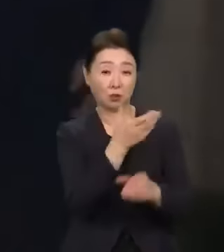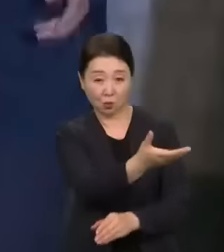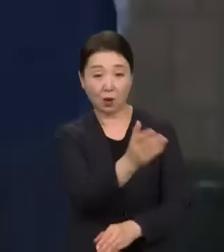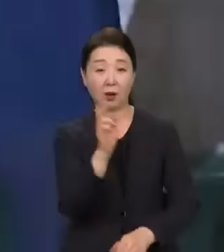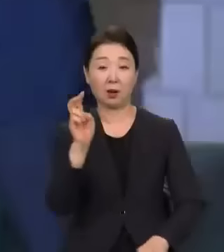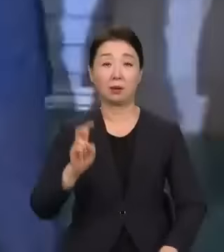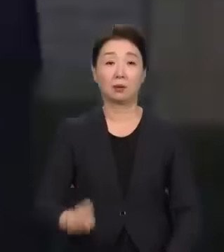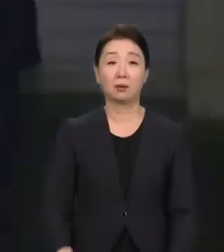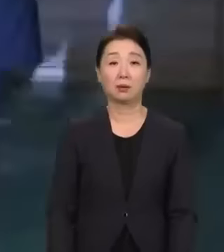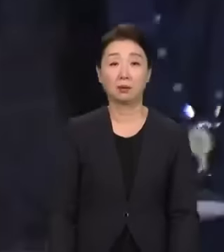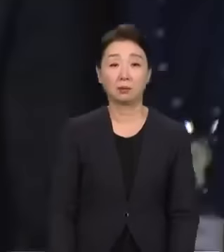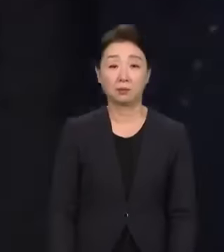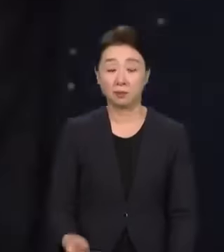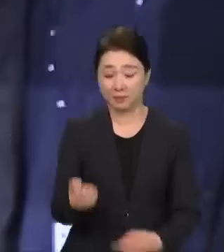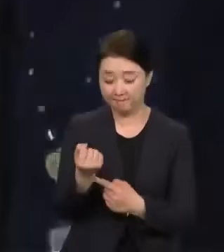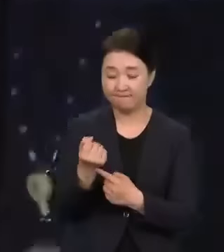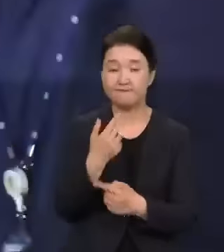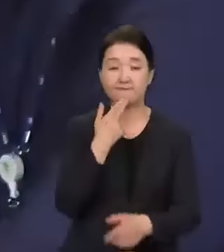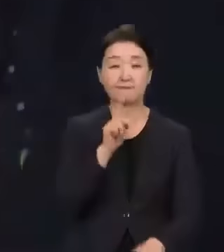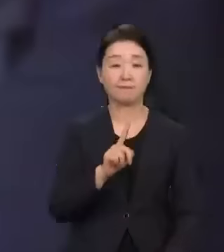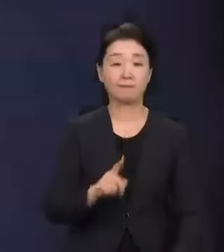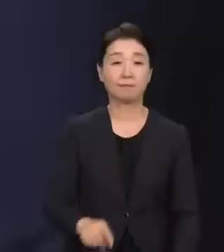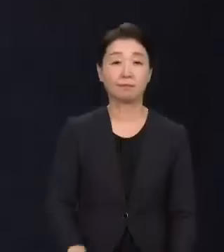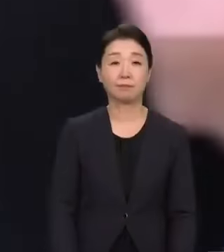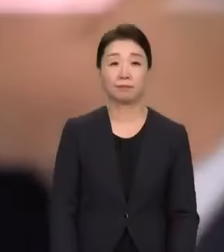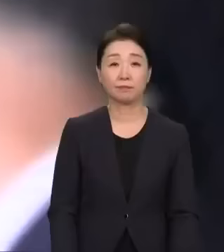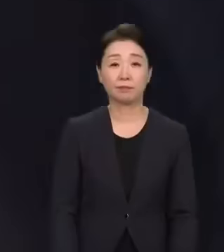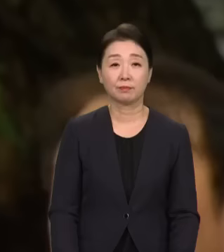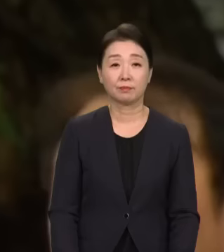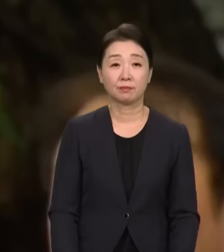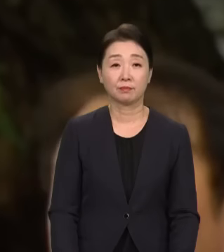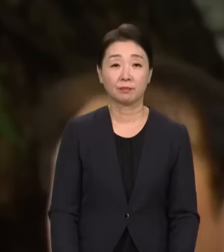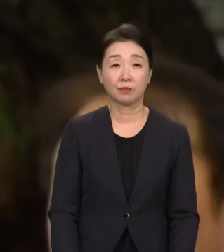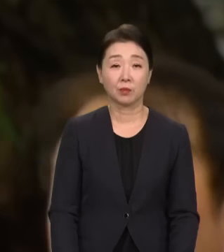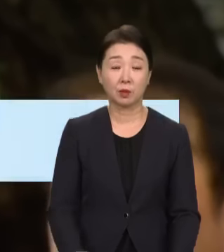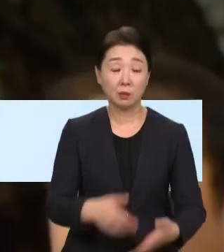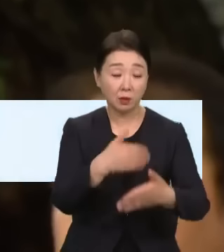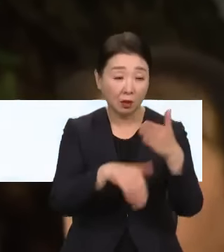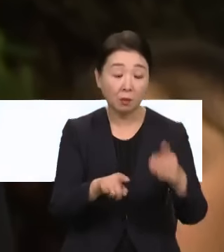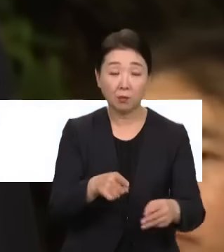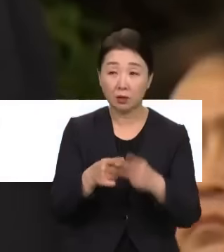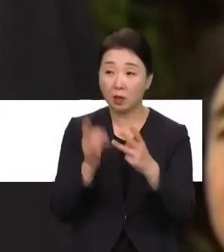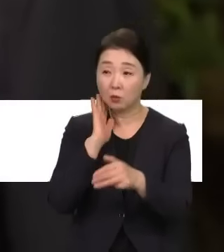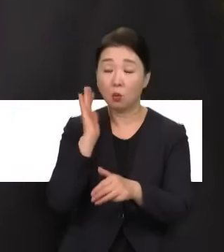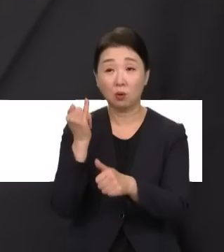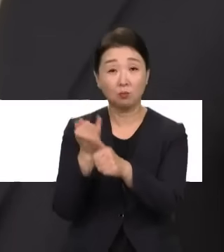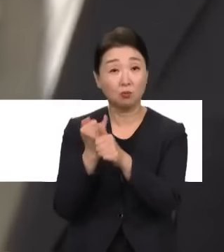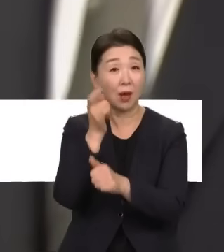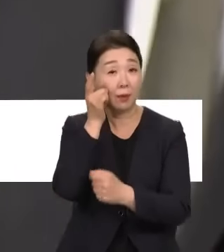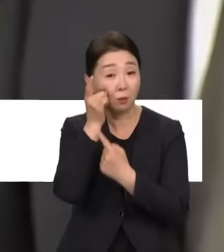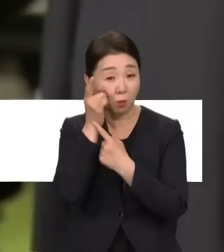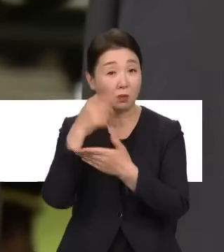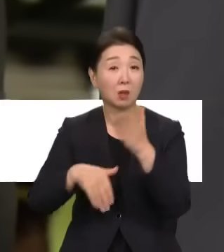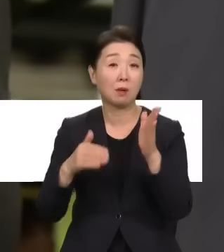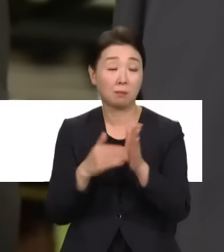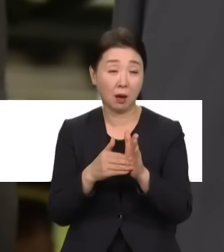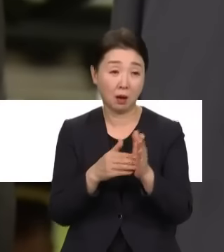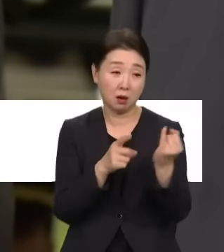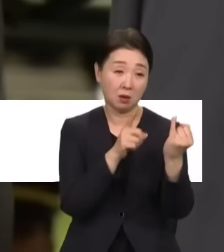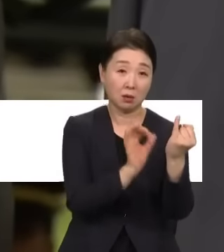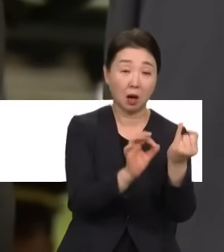말했습니다. 가지고 있지 않다는 취지입니다. 그러면 남은 건 대통령 부부의 것뿐입니다. 강혜경 씨